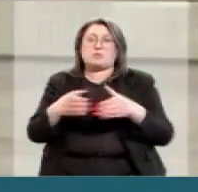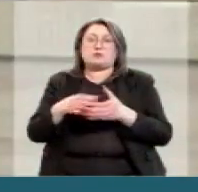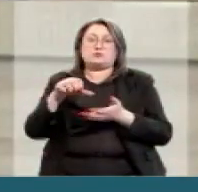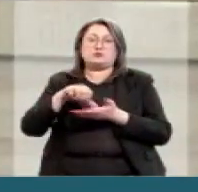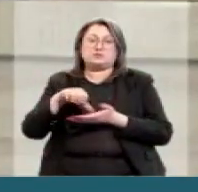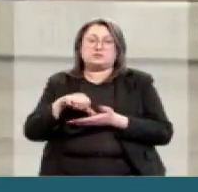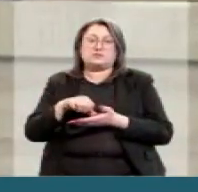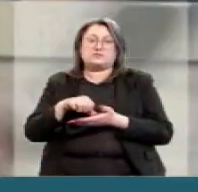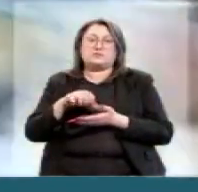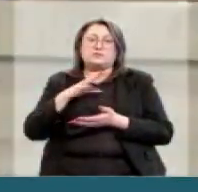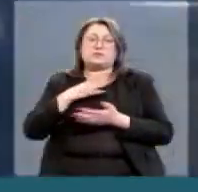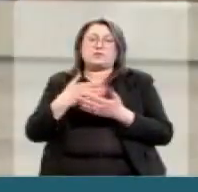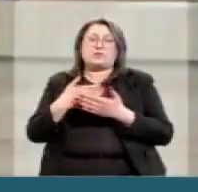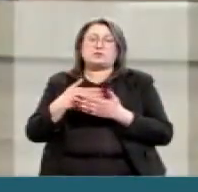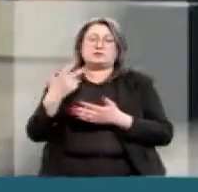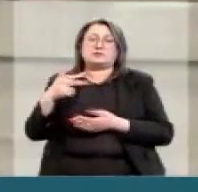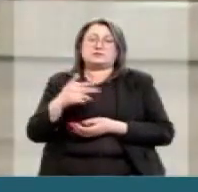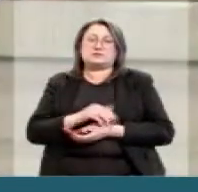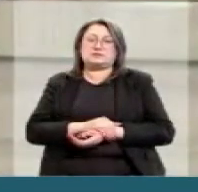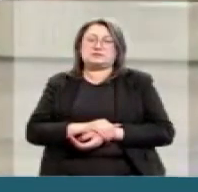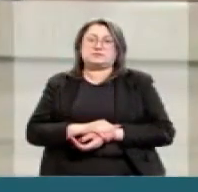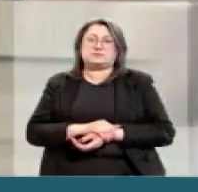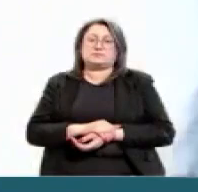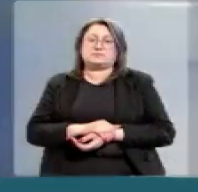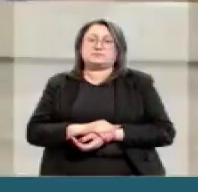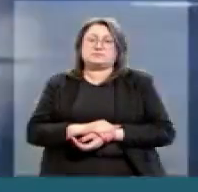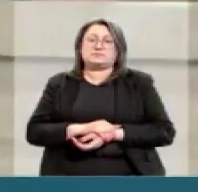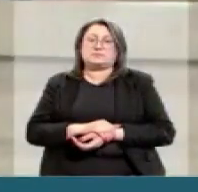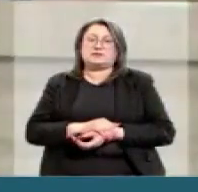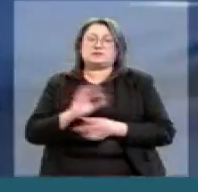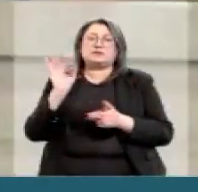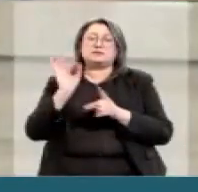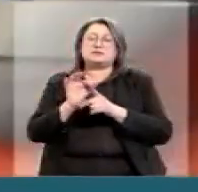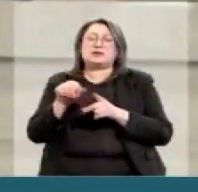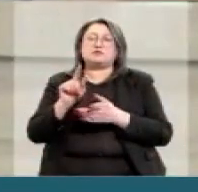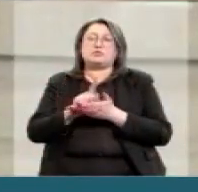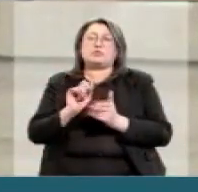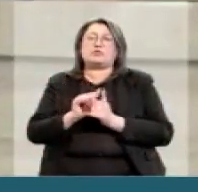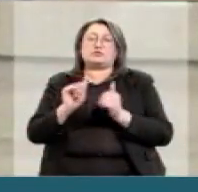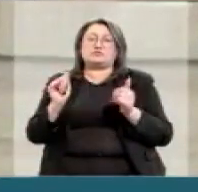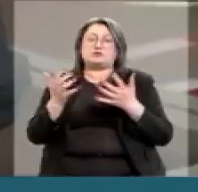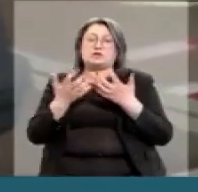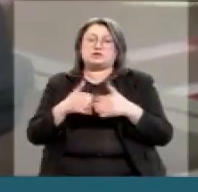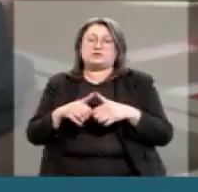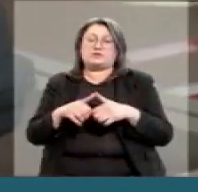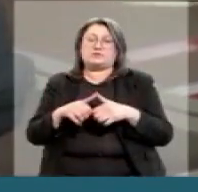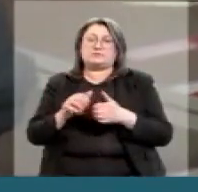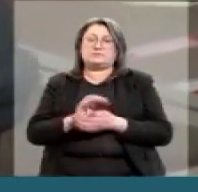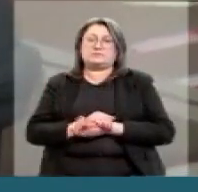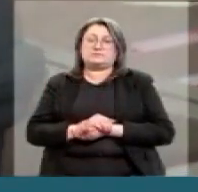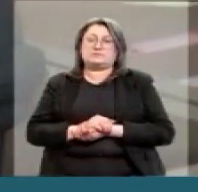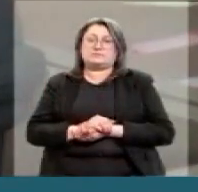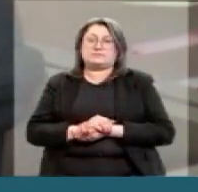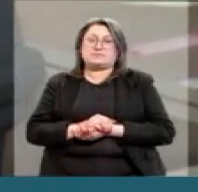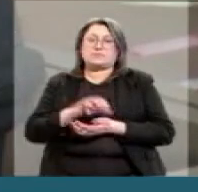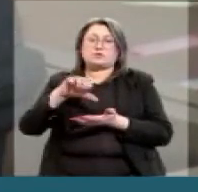дейді. Қызбел волейбол командасының капитаны Асланды алдыңғы жылы қатысып, командасы бірінші орынға ие болған. Ал суперкубікті